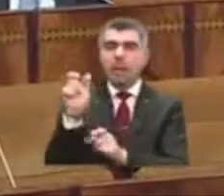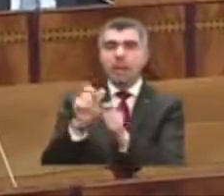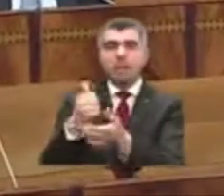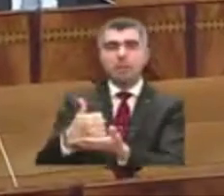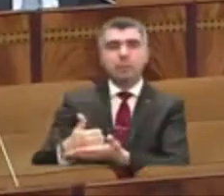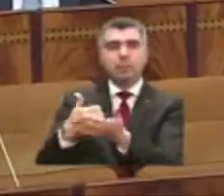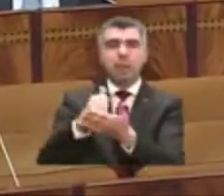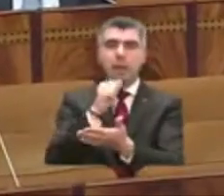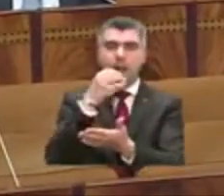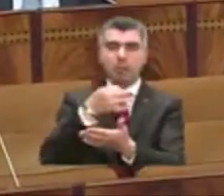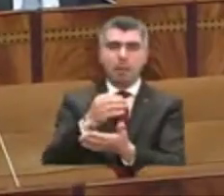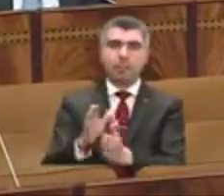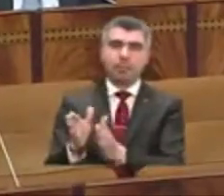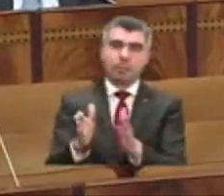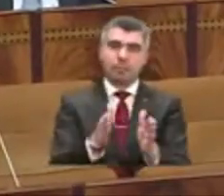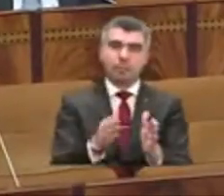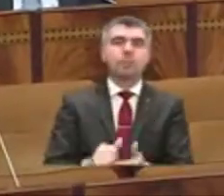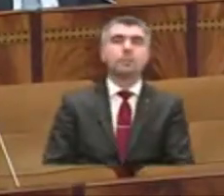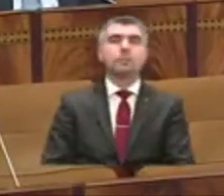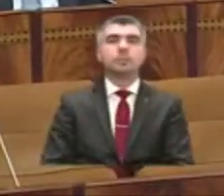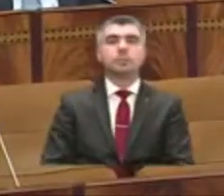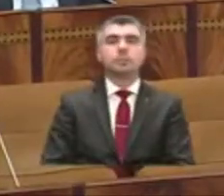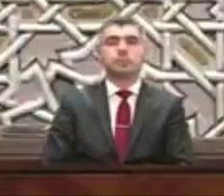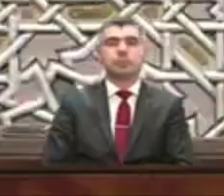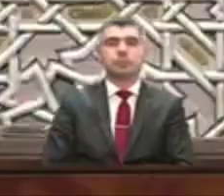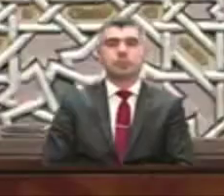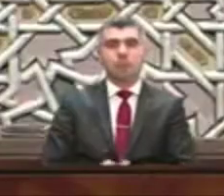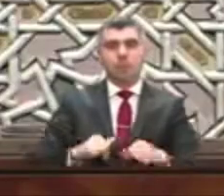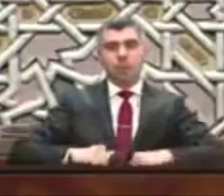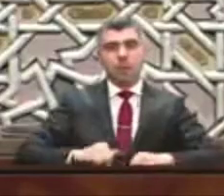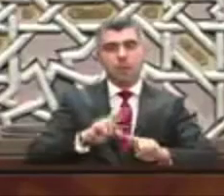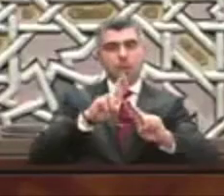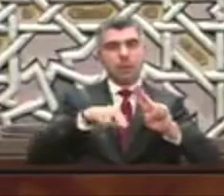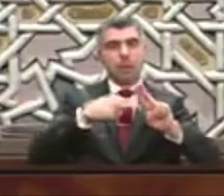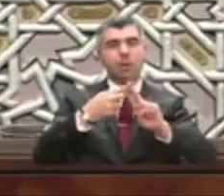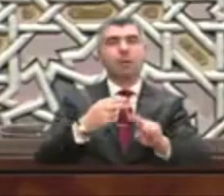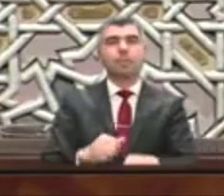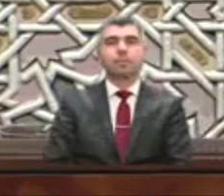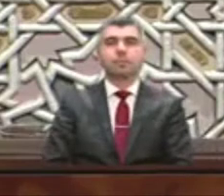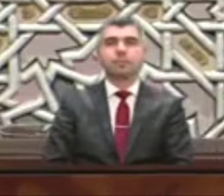والمواطنات. شكرا سيد النائب المحترم. سيد الوزير تفضلوا.